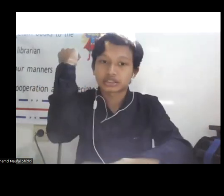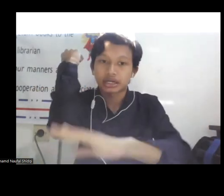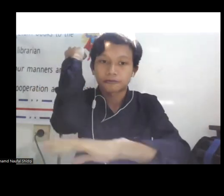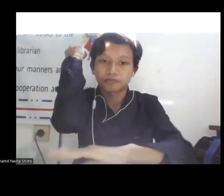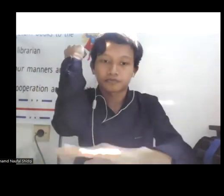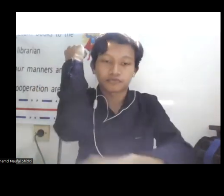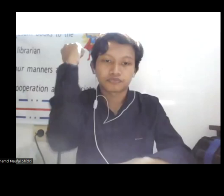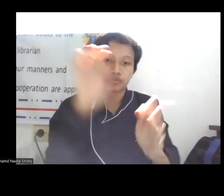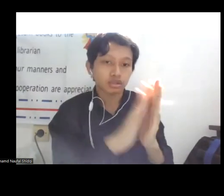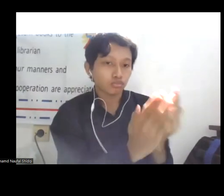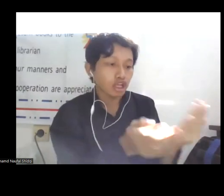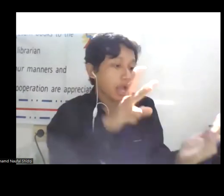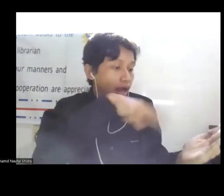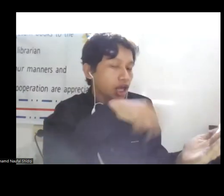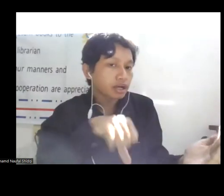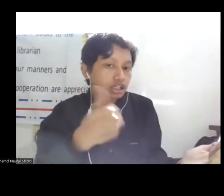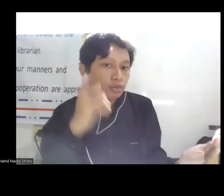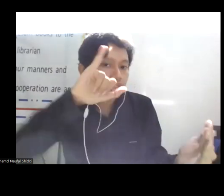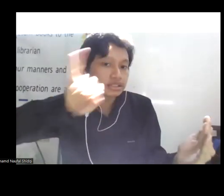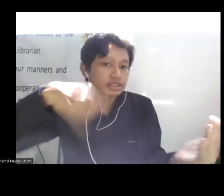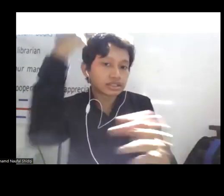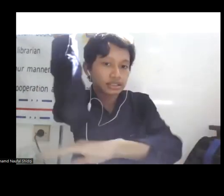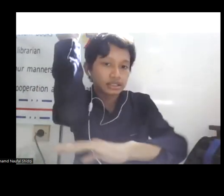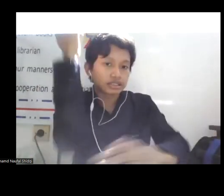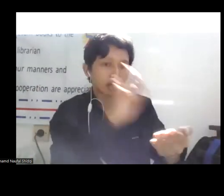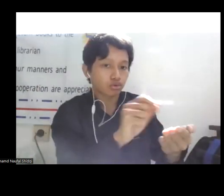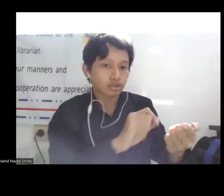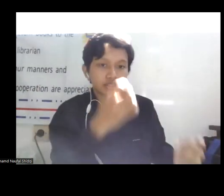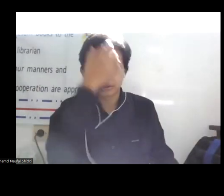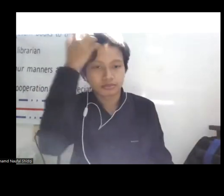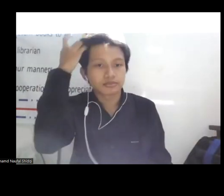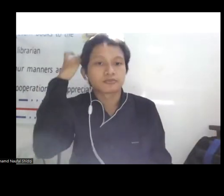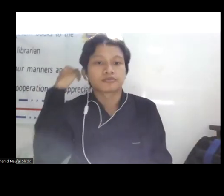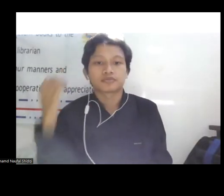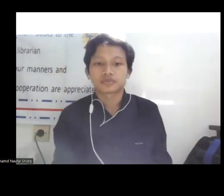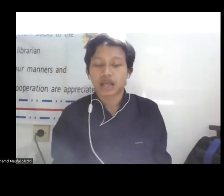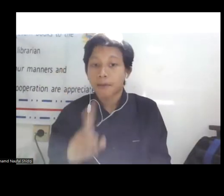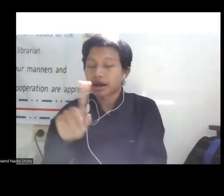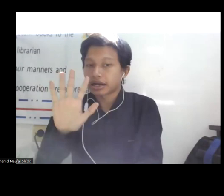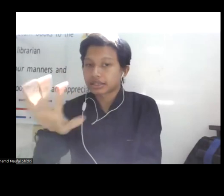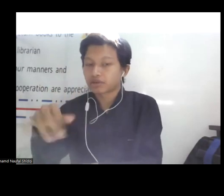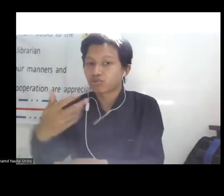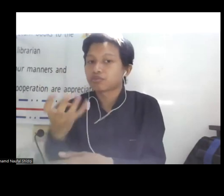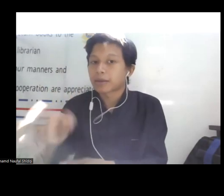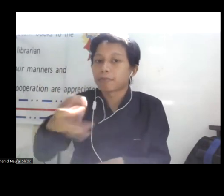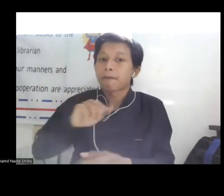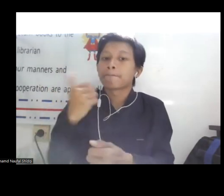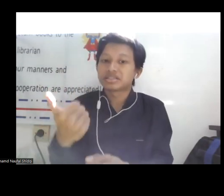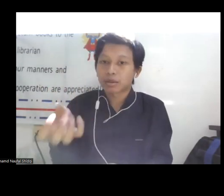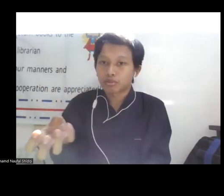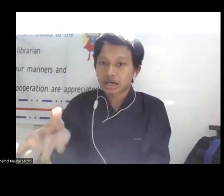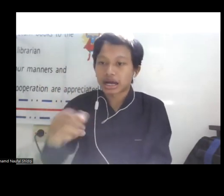juga dapat memudahkan Bapak Ibu dan saudara-saudara sekalian dalam penulisan karya ilmiah terutama